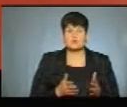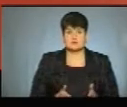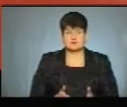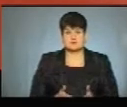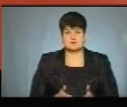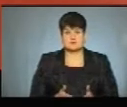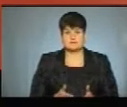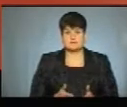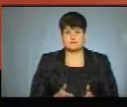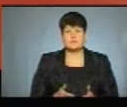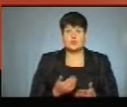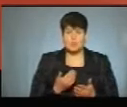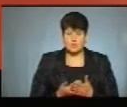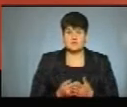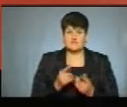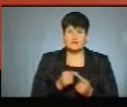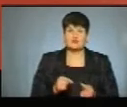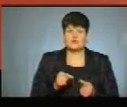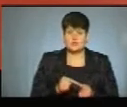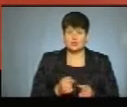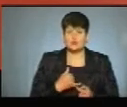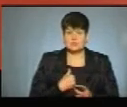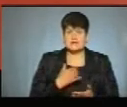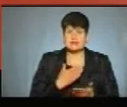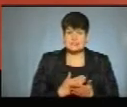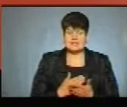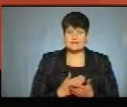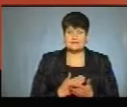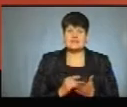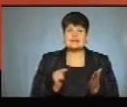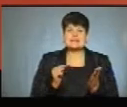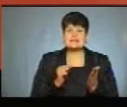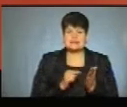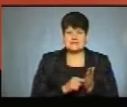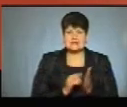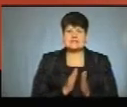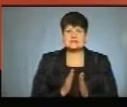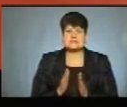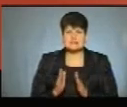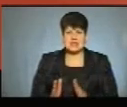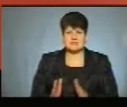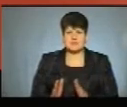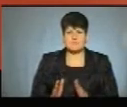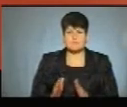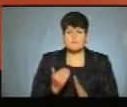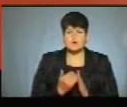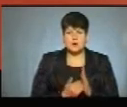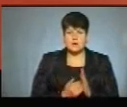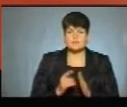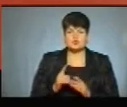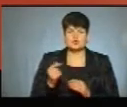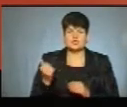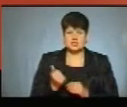От, відповідно, в нас є цілісна системна програма щотижневих занять з